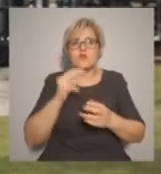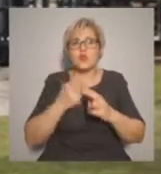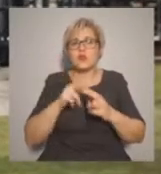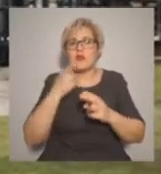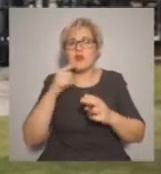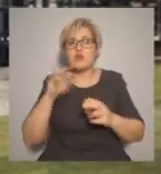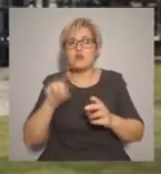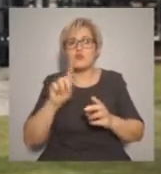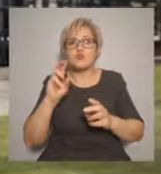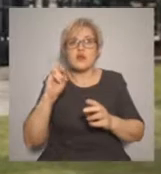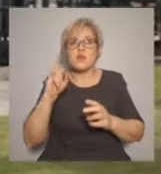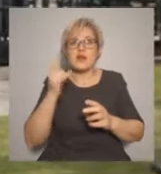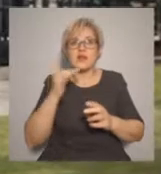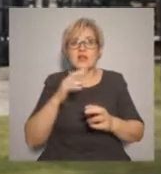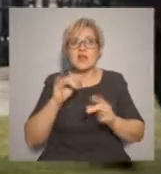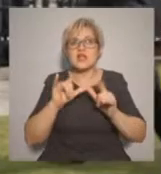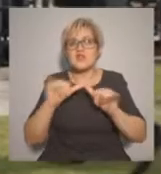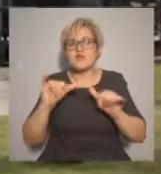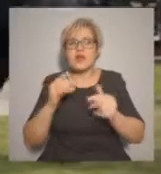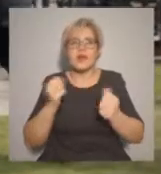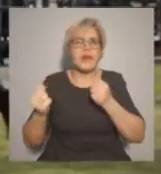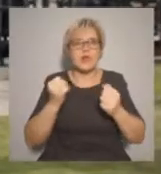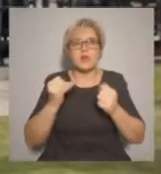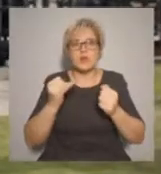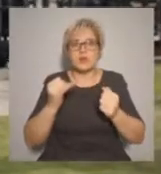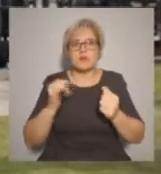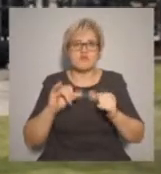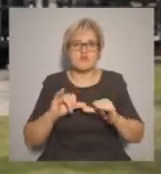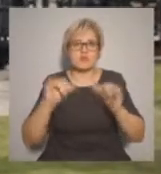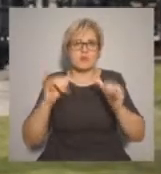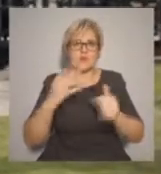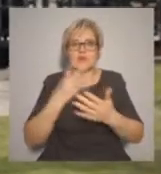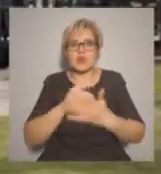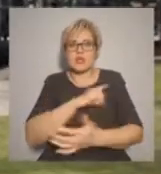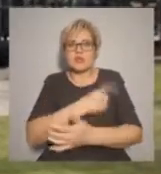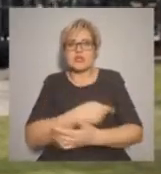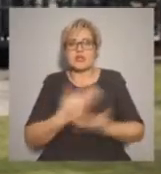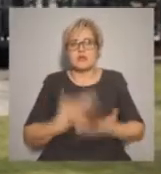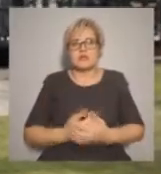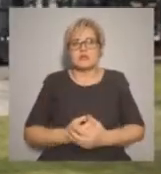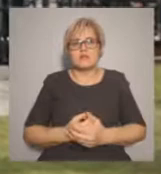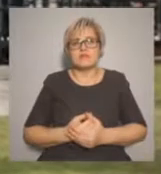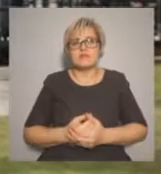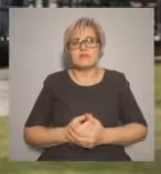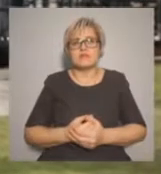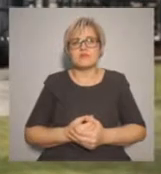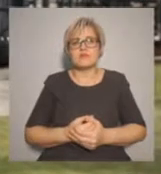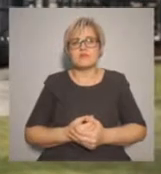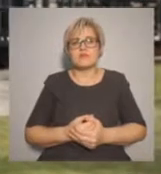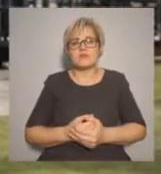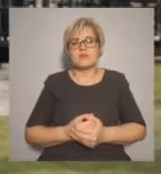существует. Все это говорит о том, что епархия развивается, крепнет и усиливает